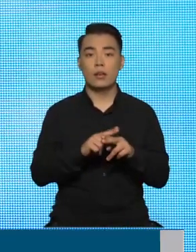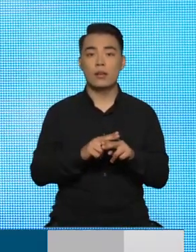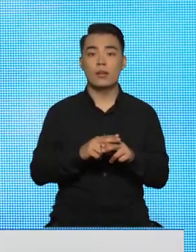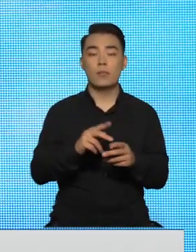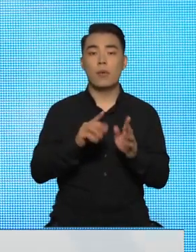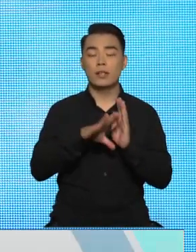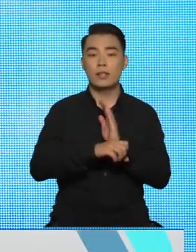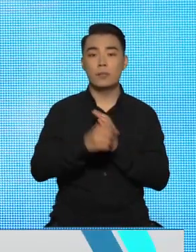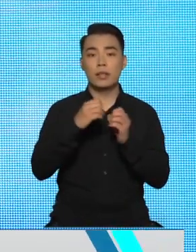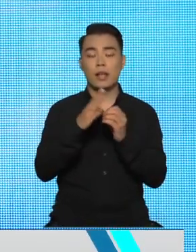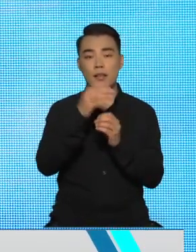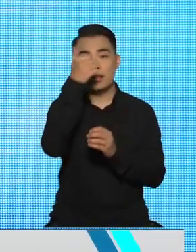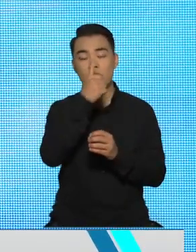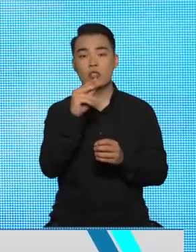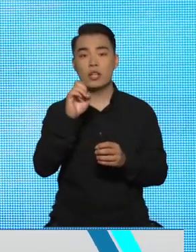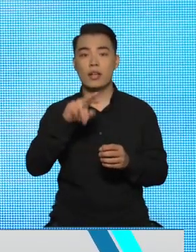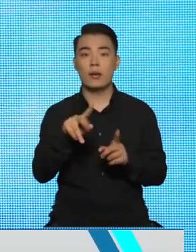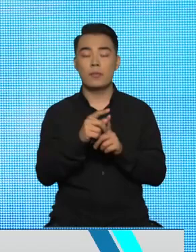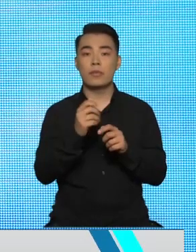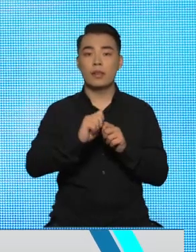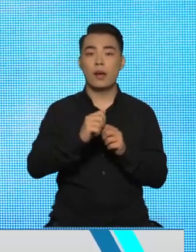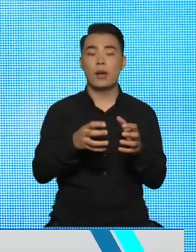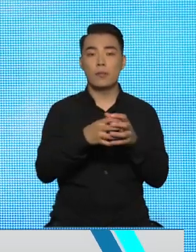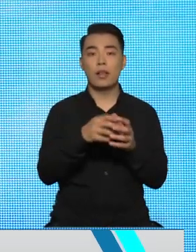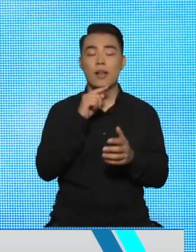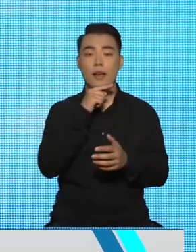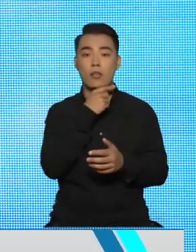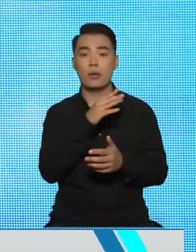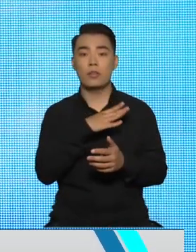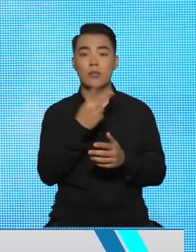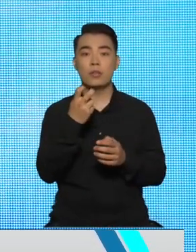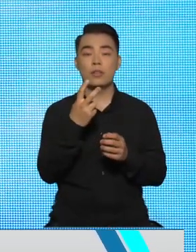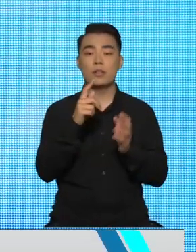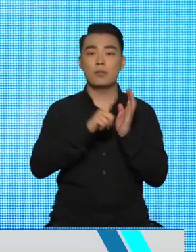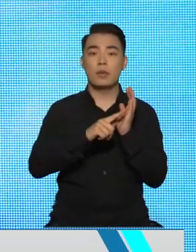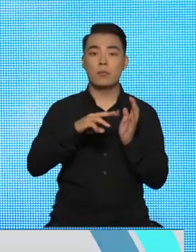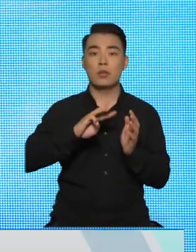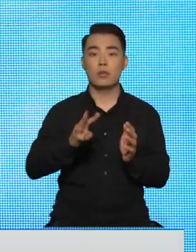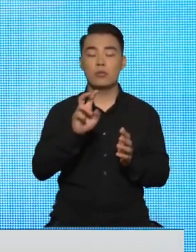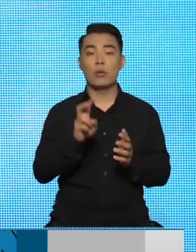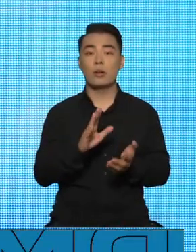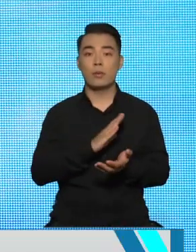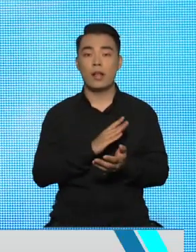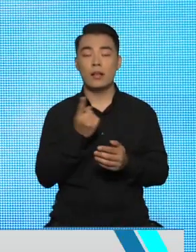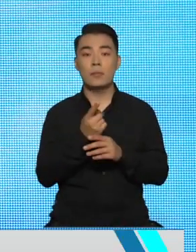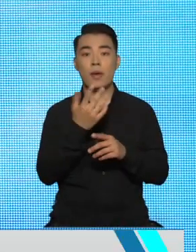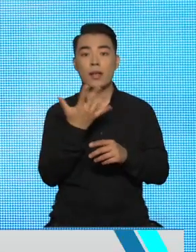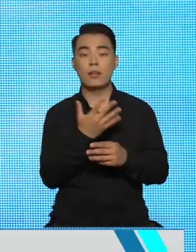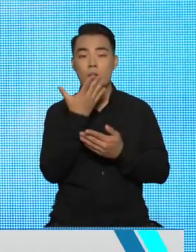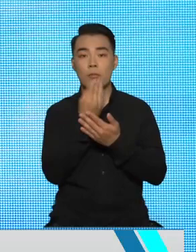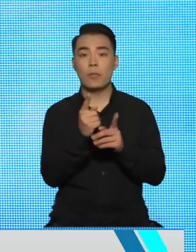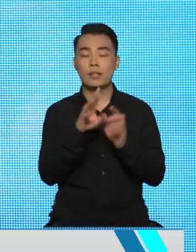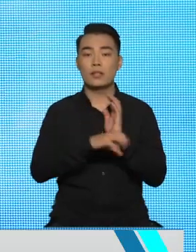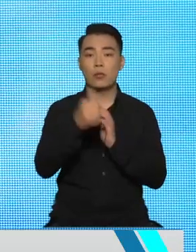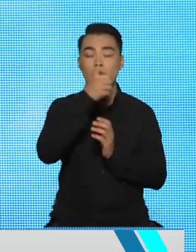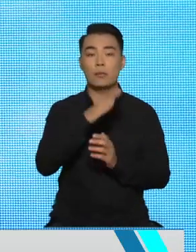За последние 15 лет чешские компании инвестировали в нашу экономику порядка 270 миллионов долларов. Одна пятая из них пришлась за последний год. На данный